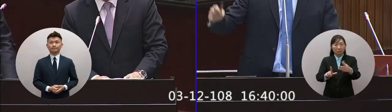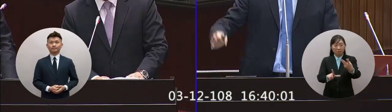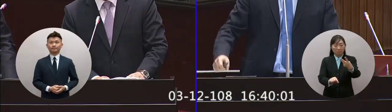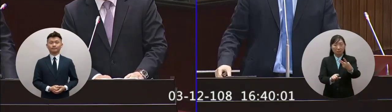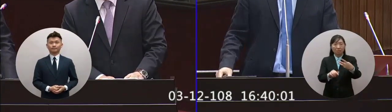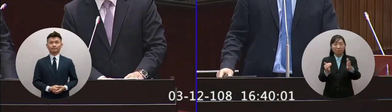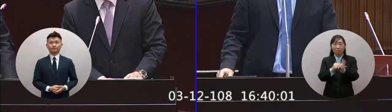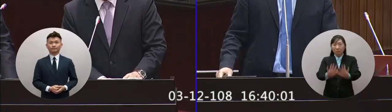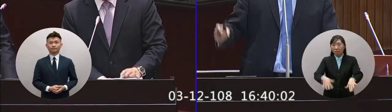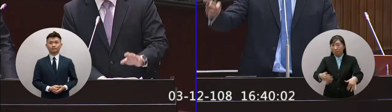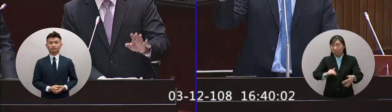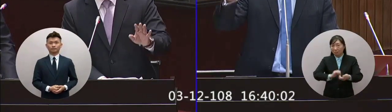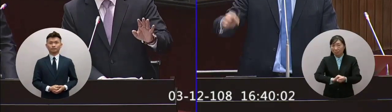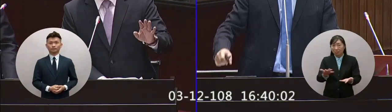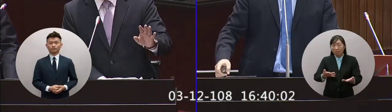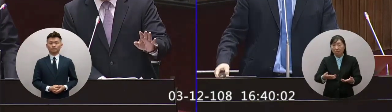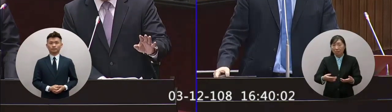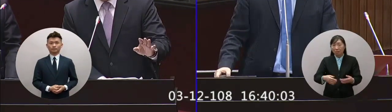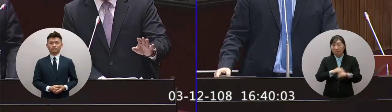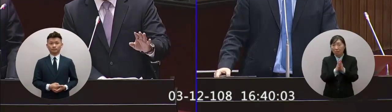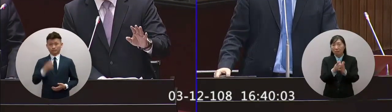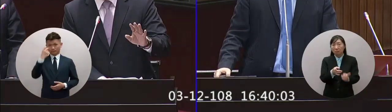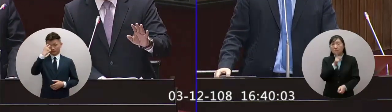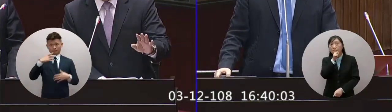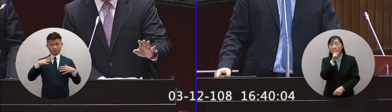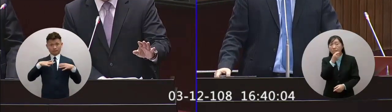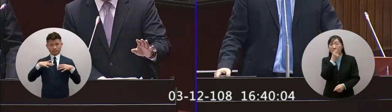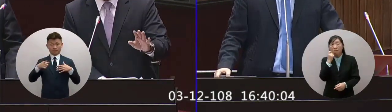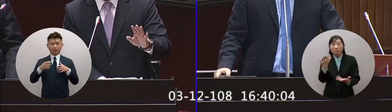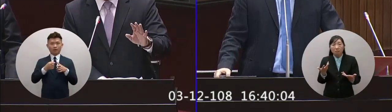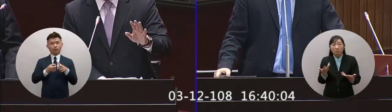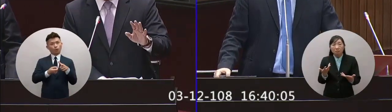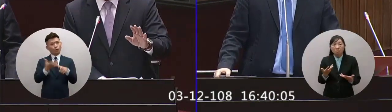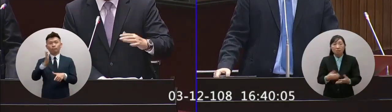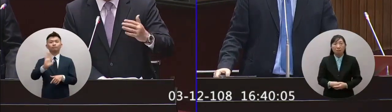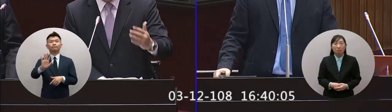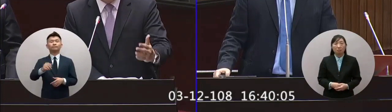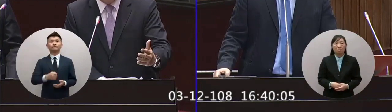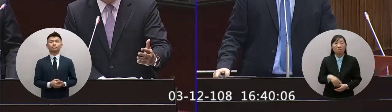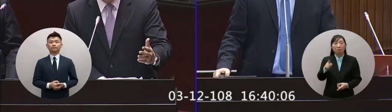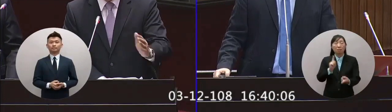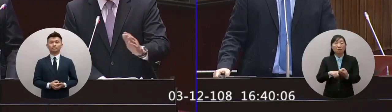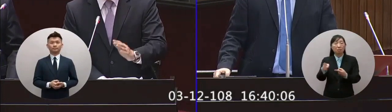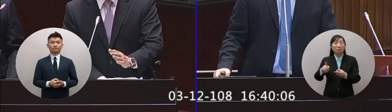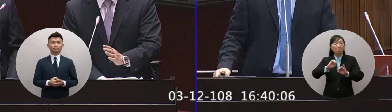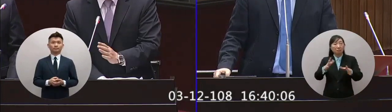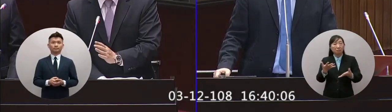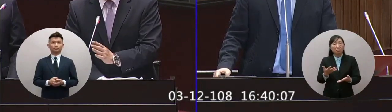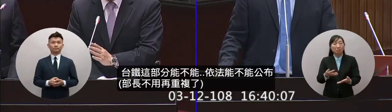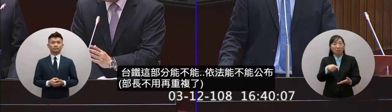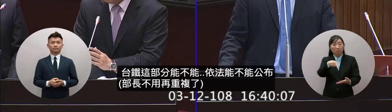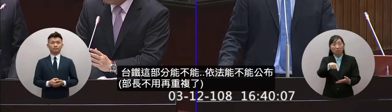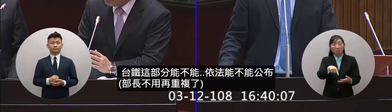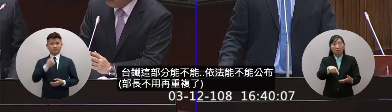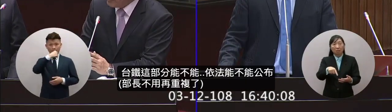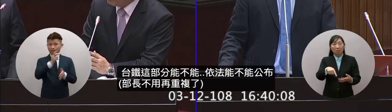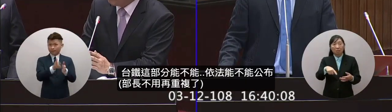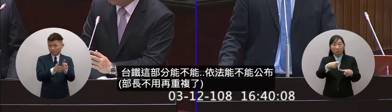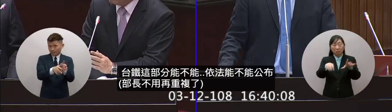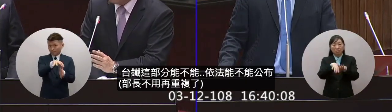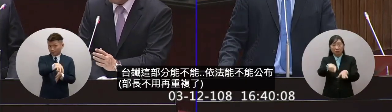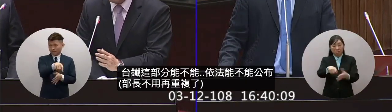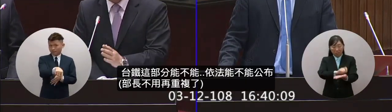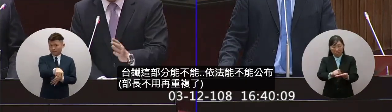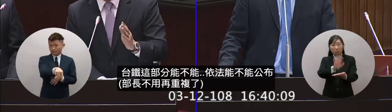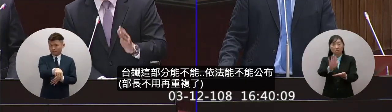今天还没有做决定吗？不公布就不公布啊。 检察官的东西他不公布嘛，因为他是认为他 对嘛 部分嘛， 上面写的部分部长不用再重